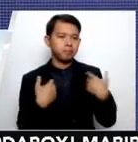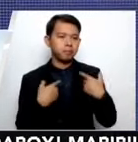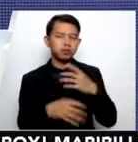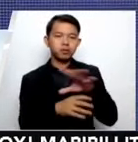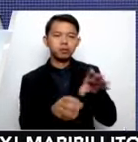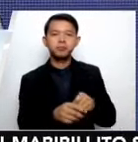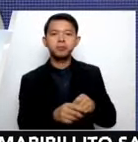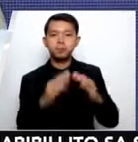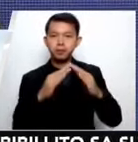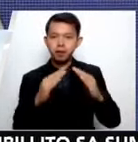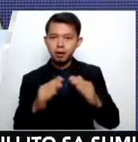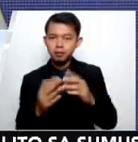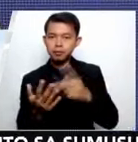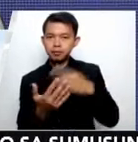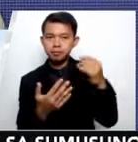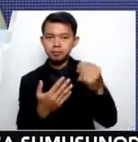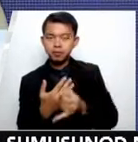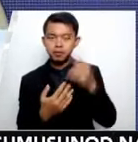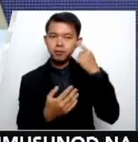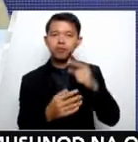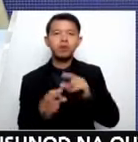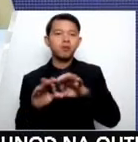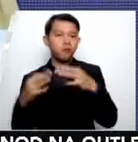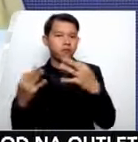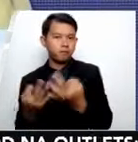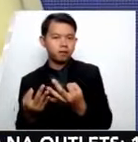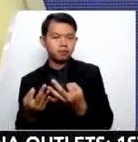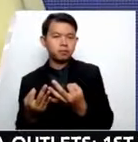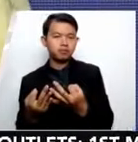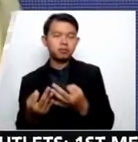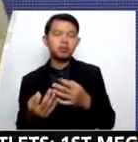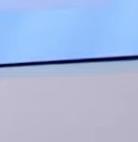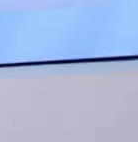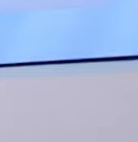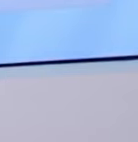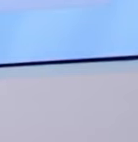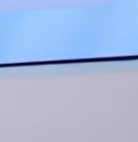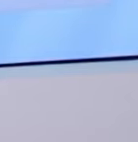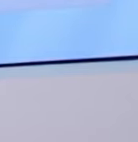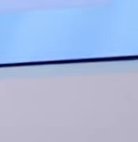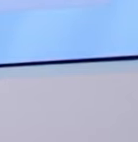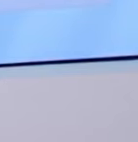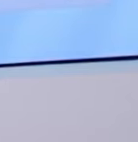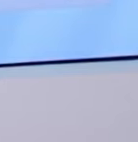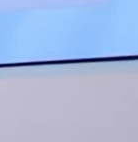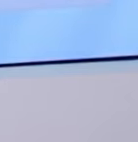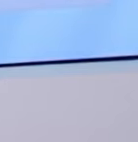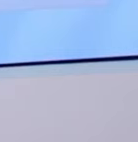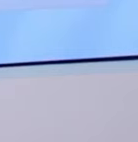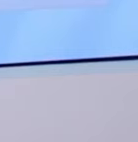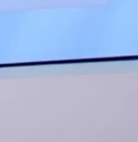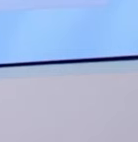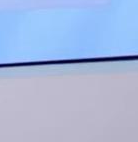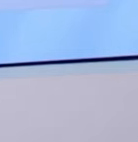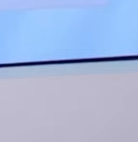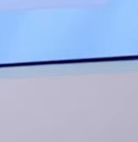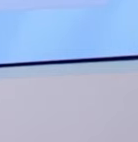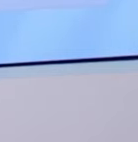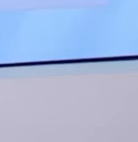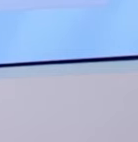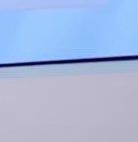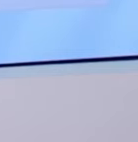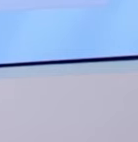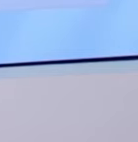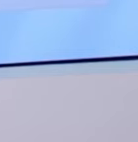informal settler families na masasagasaan ng proyekto. Huwag magpahuli sa mga balitang dapat ninyong